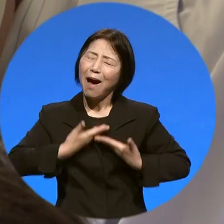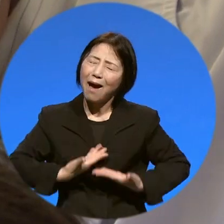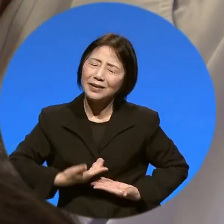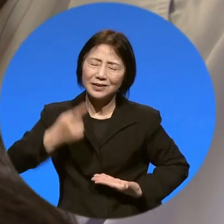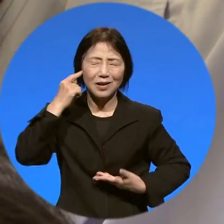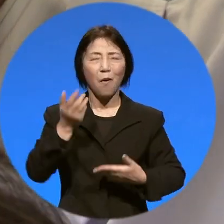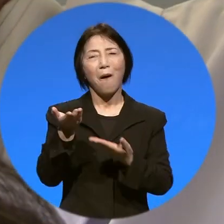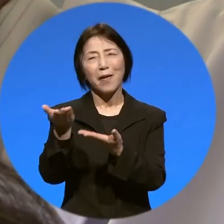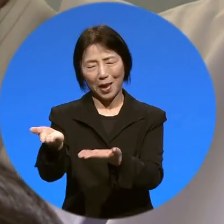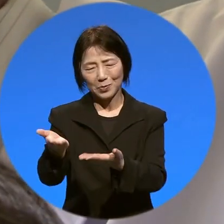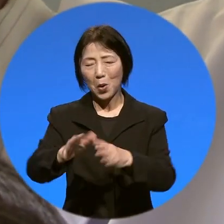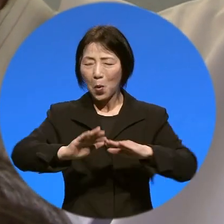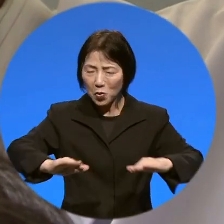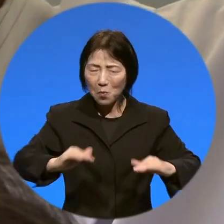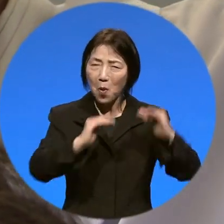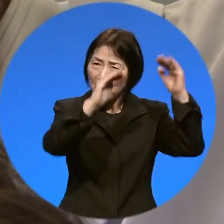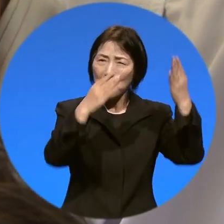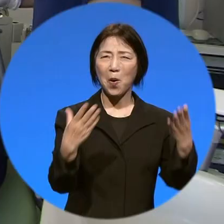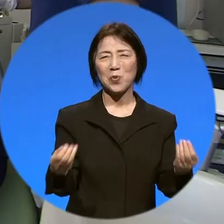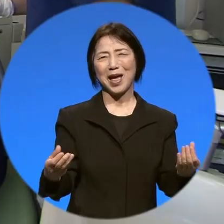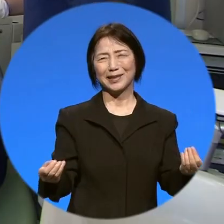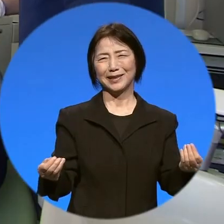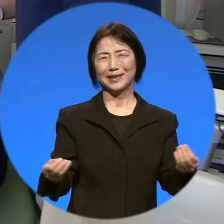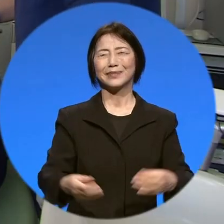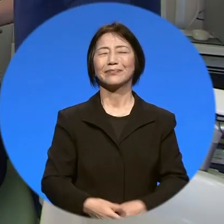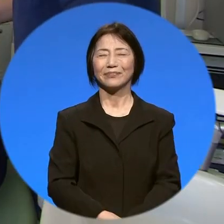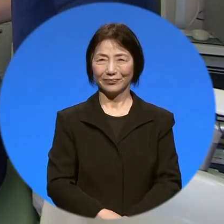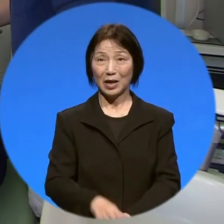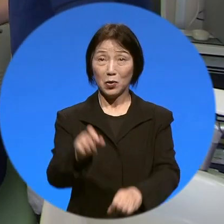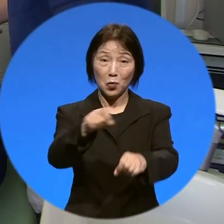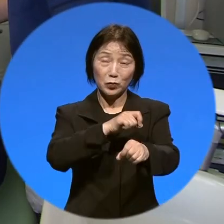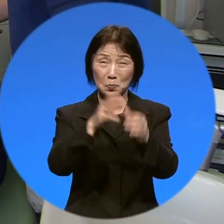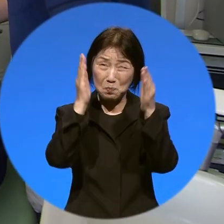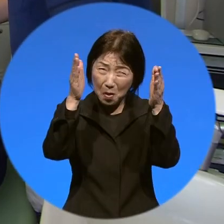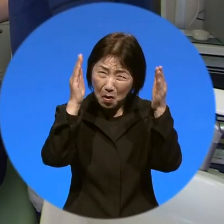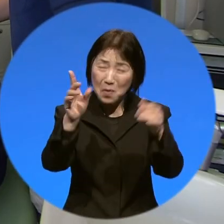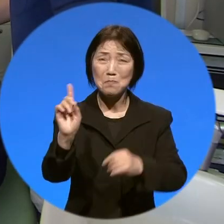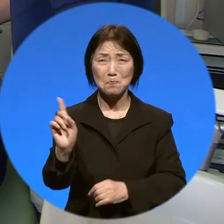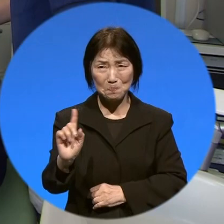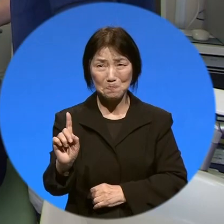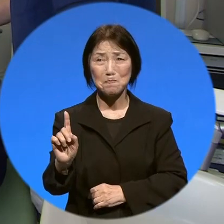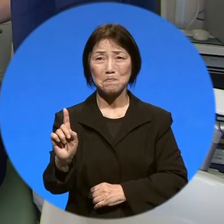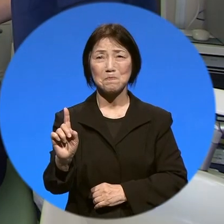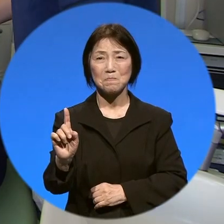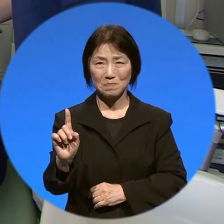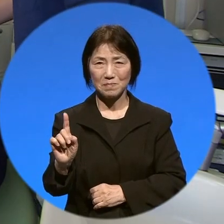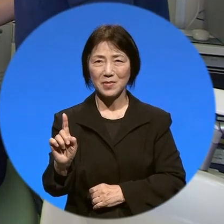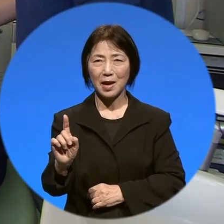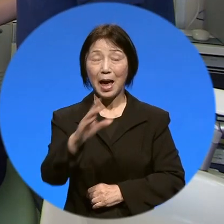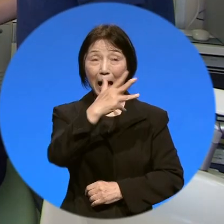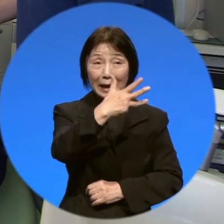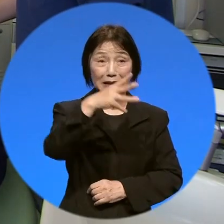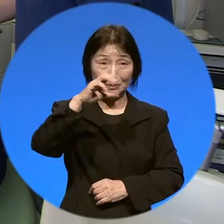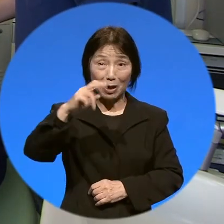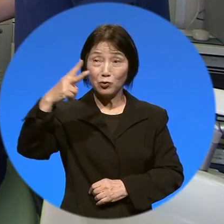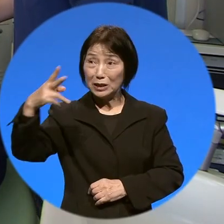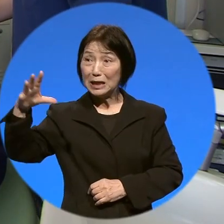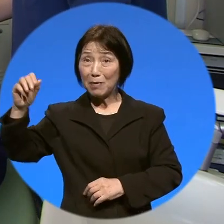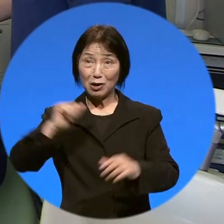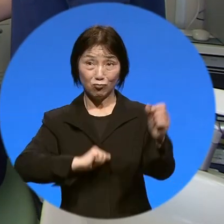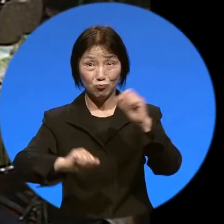ね。子どもでも大人でも。 特に力を入れていたのは8020運